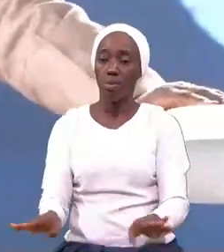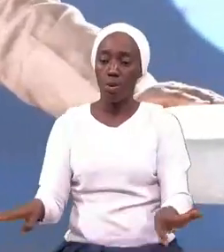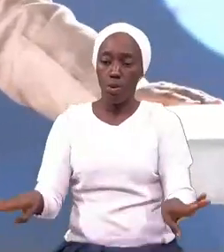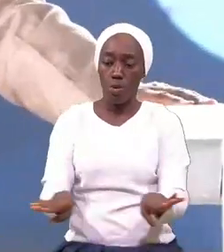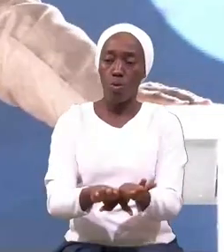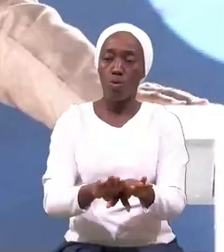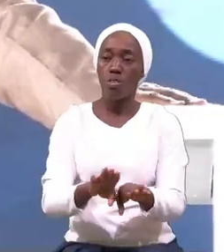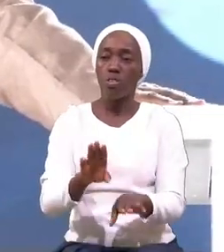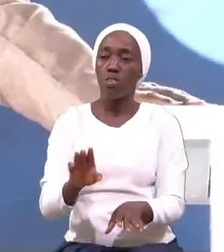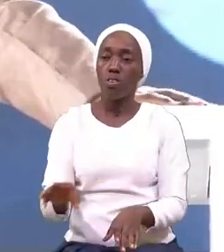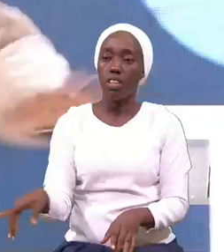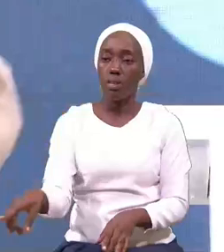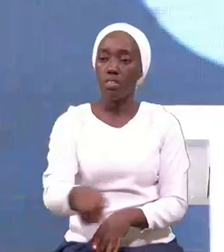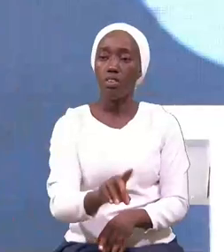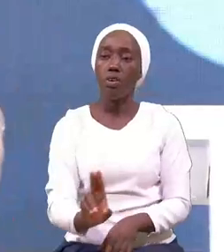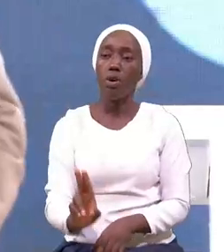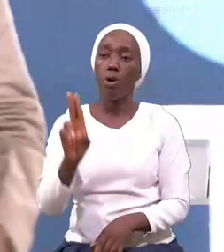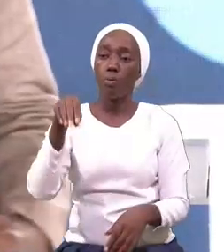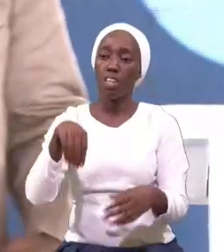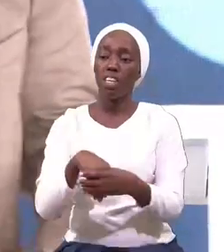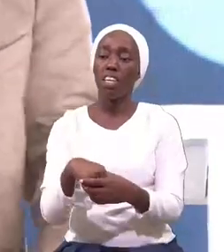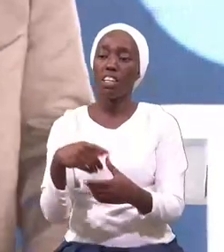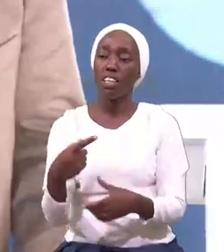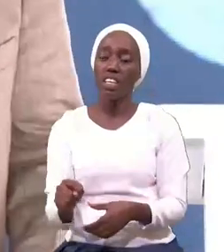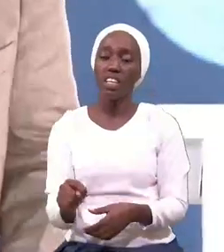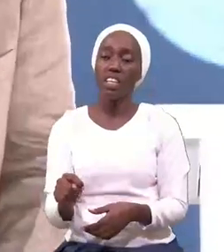ses disciples s'étaient enfermés dans une chambre à Jérusalem.